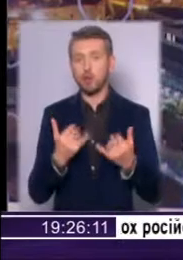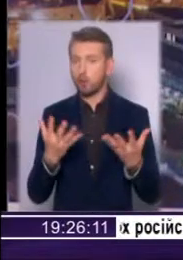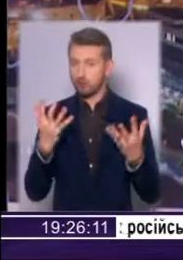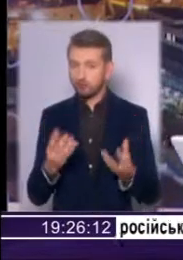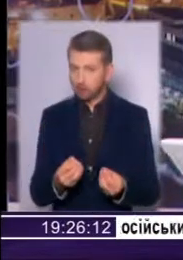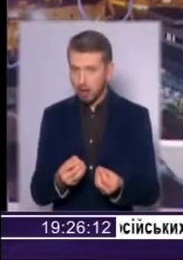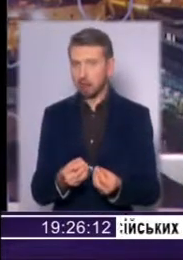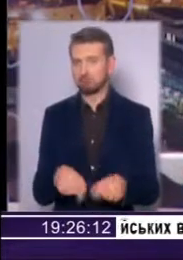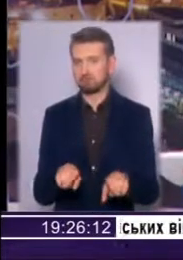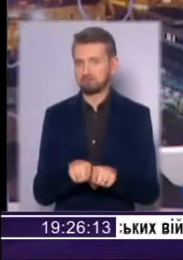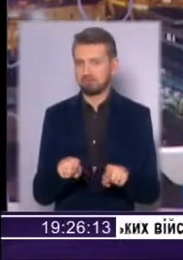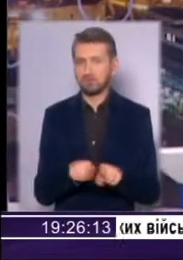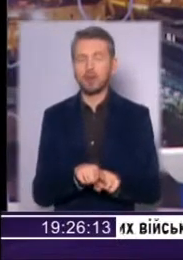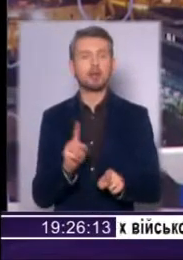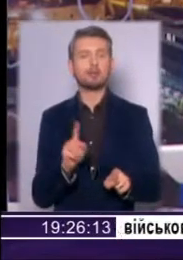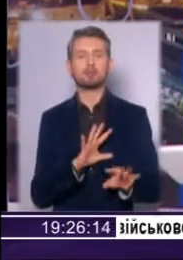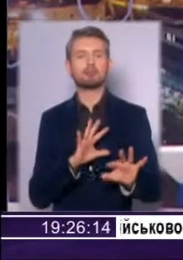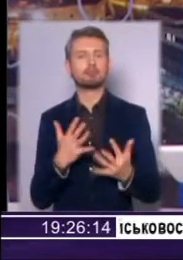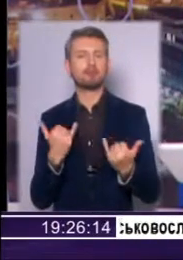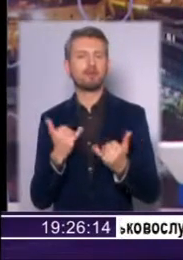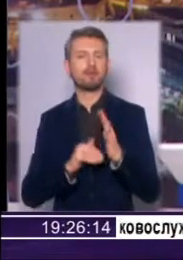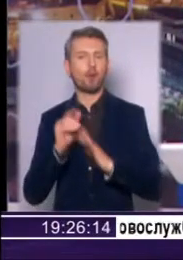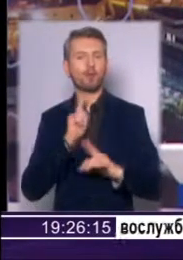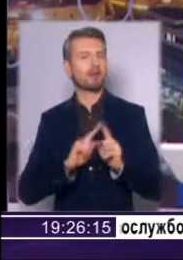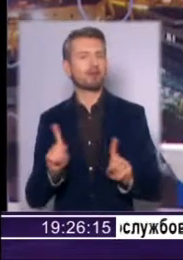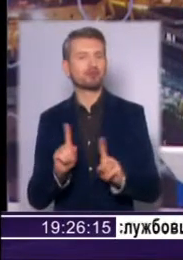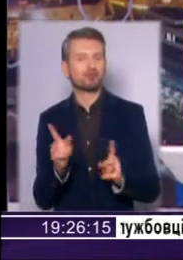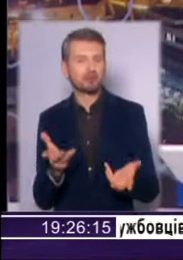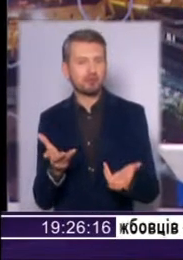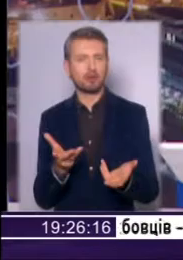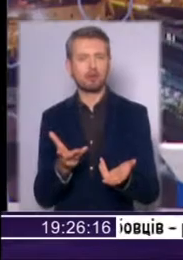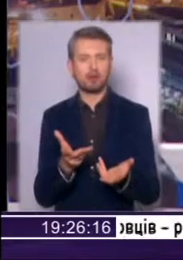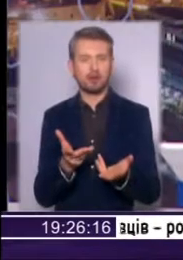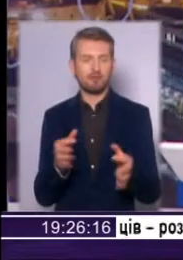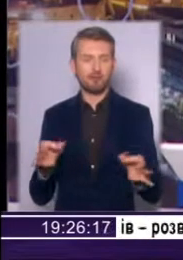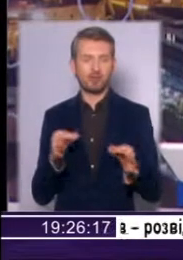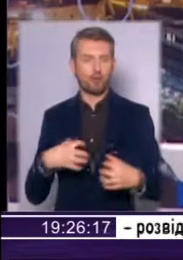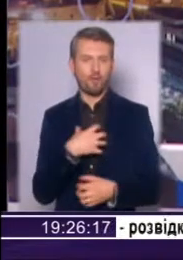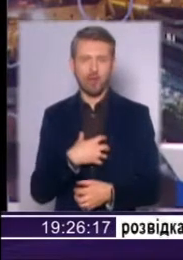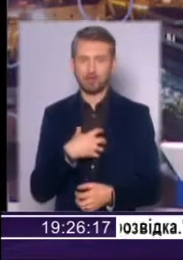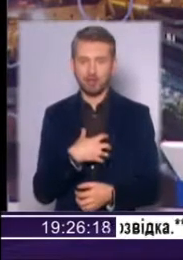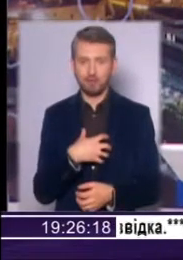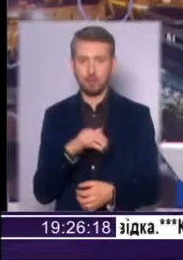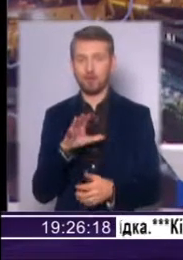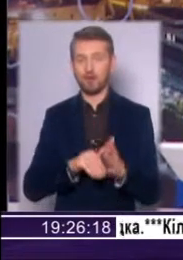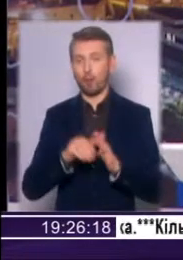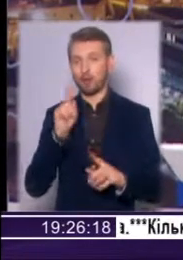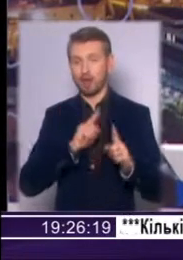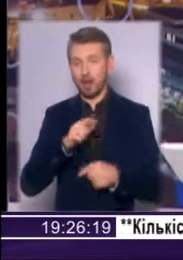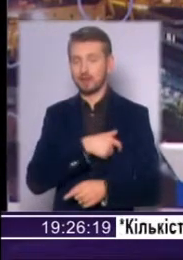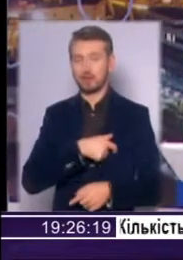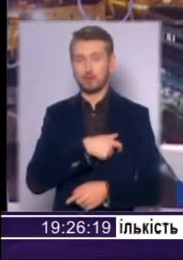є винятком. Що відбувалося сьогодні у Верховній Раді України? Чесно кажучи, нічого важливого саме у Верховній Раді України